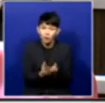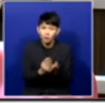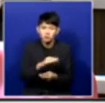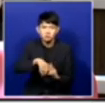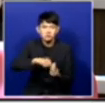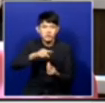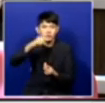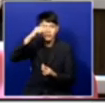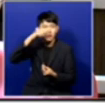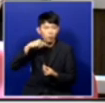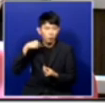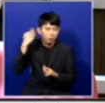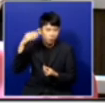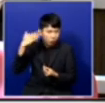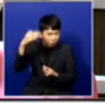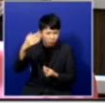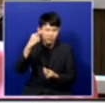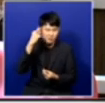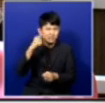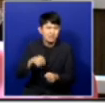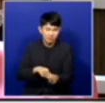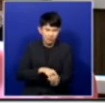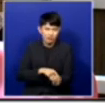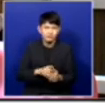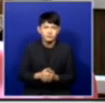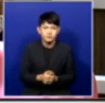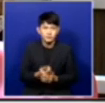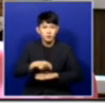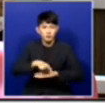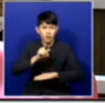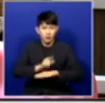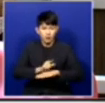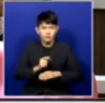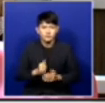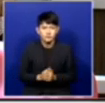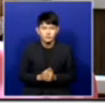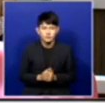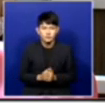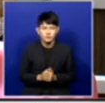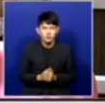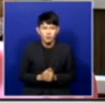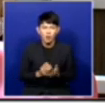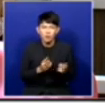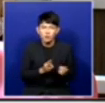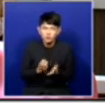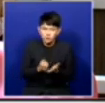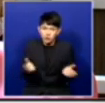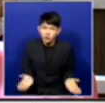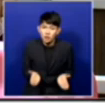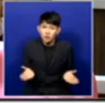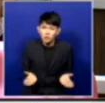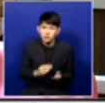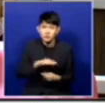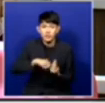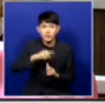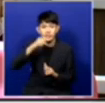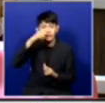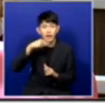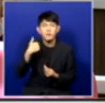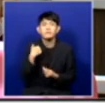กิจไปอีกยาวนานท่านประธานที่เคารพเครื่องยนต์ในการขับเคลื่อนทางเศรษฐกิจของไทยประกอบด้ว